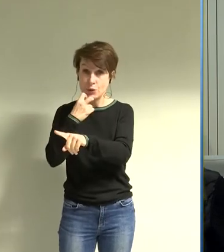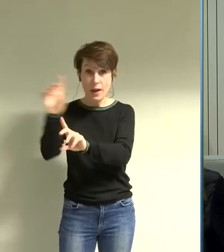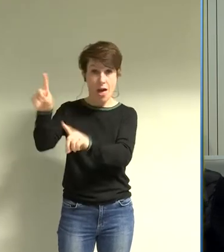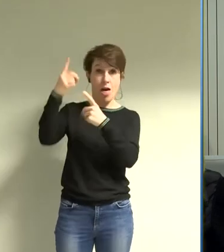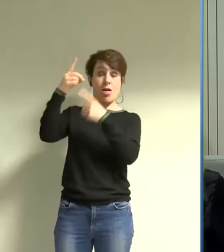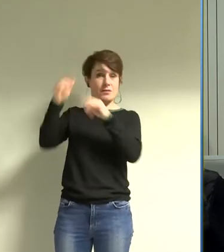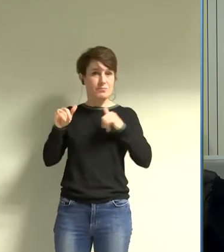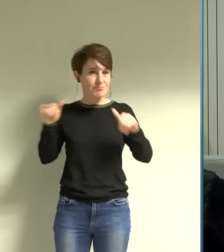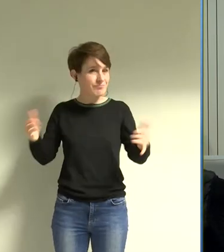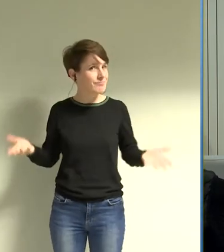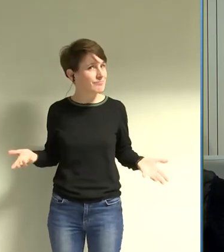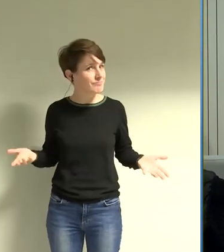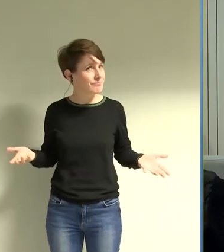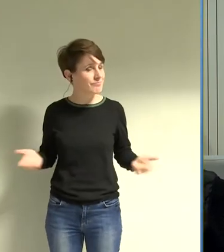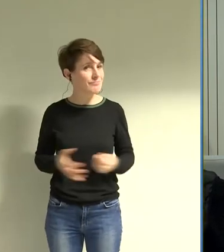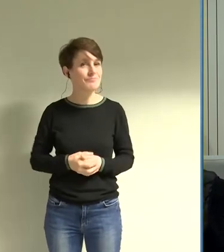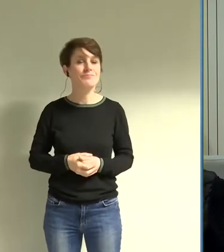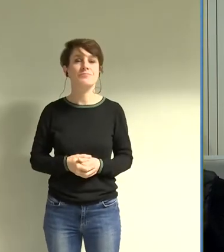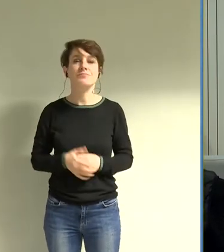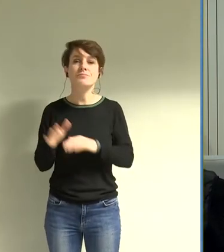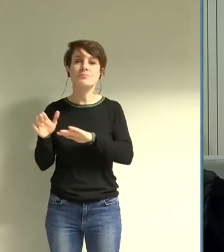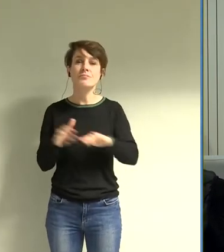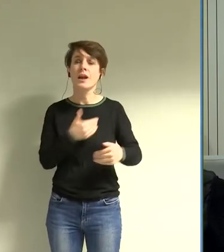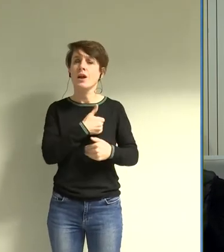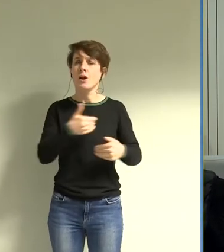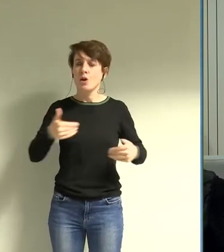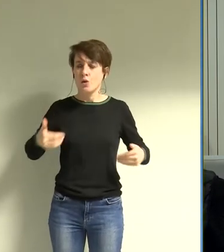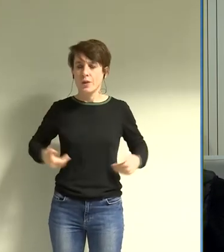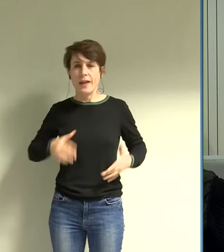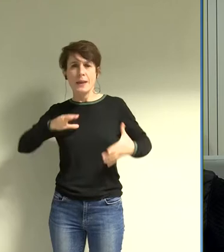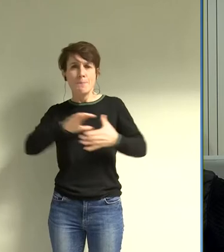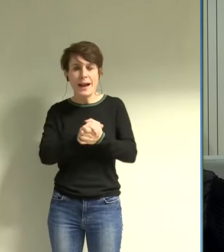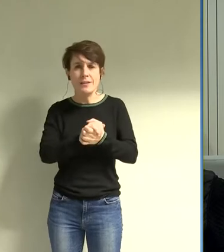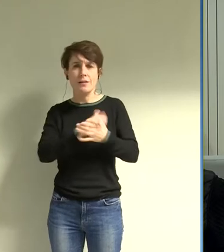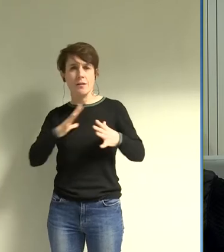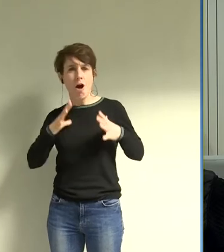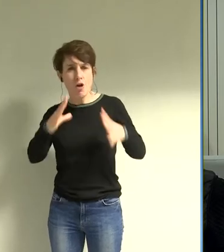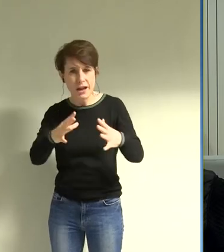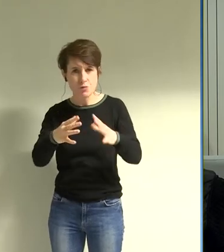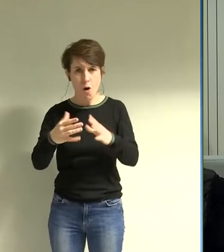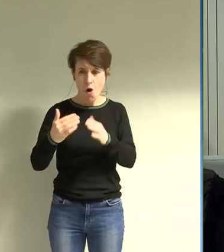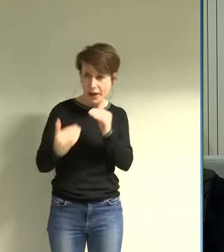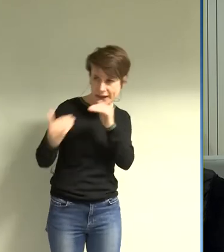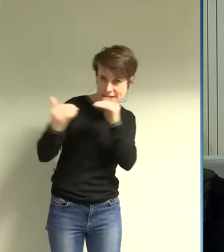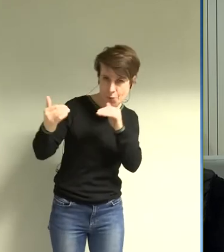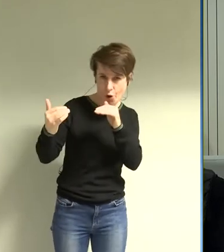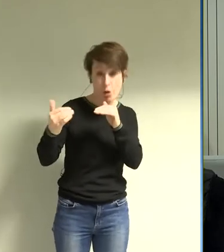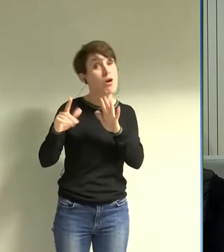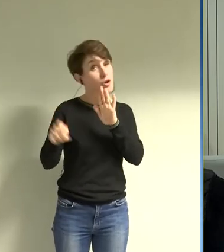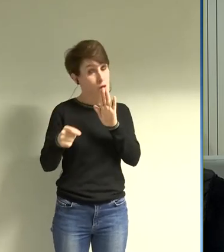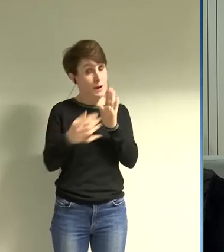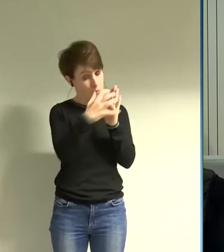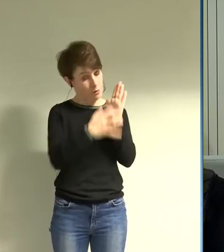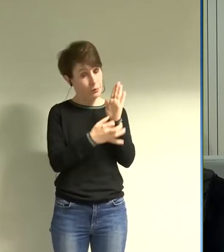rien le dernier pacte d'engagement réciproque élaboré pendant des années vous engagez à répondre